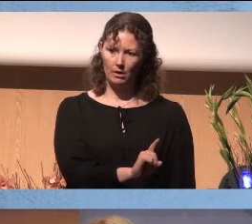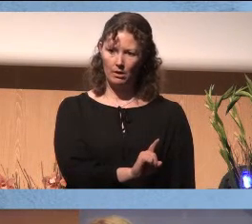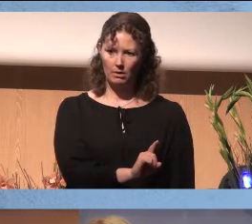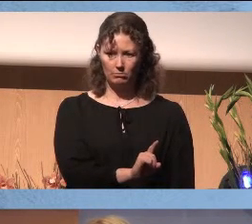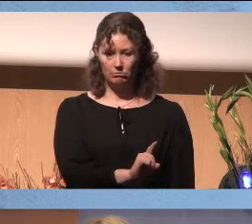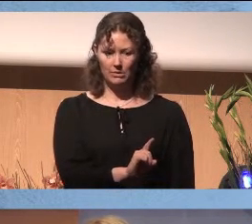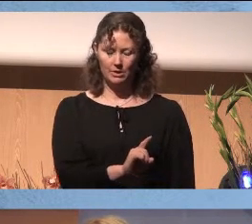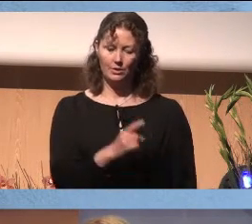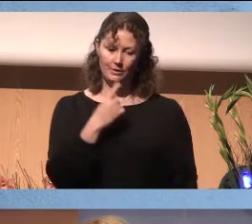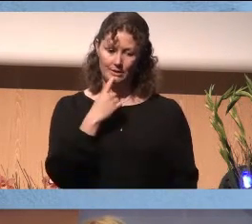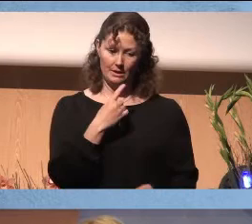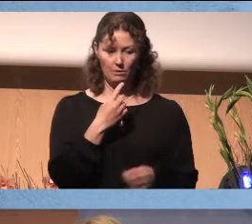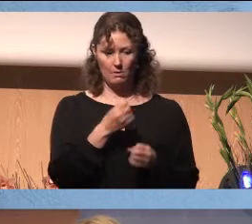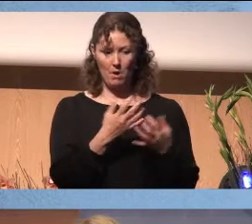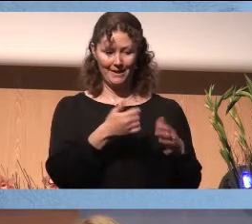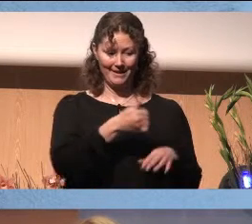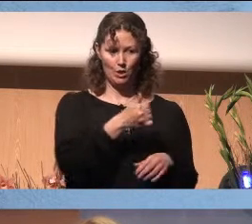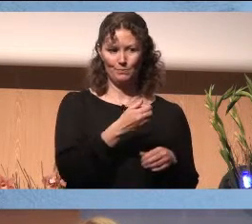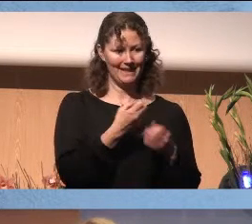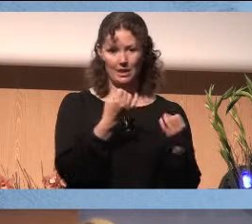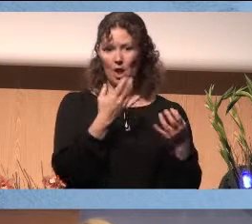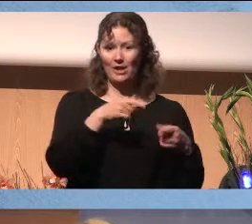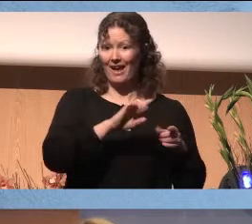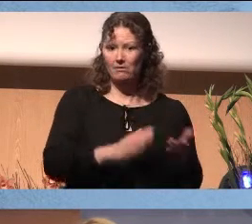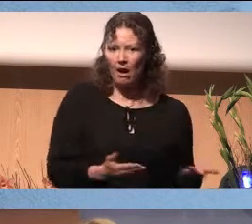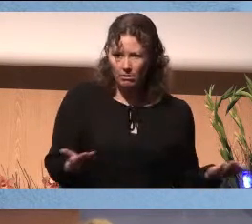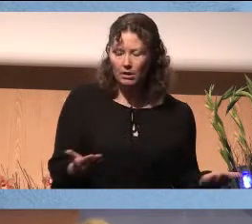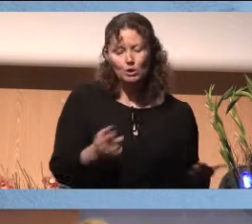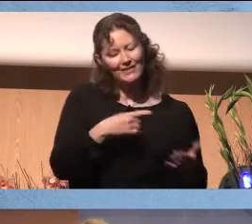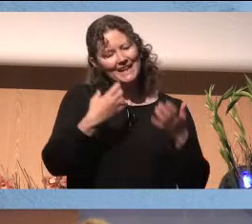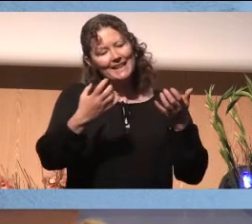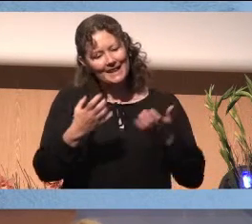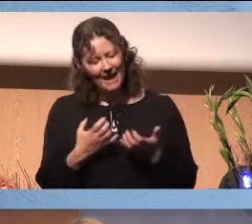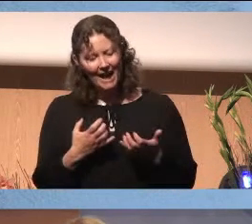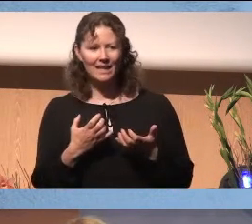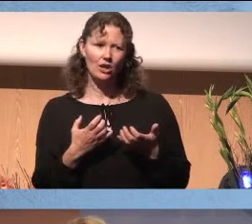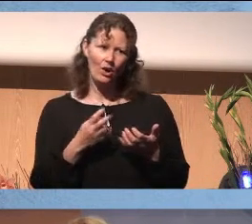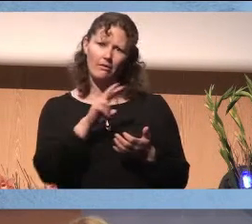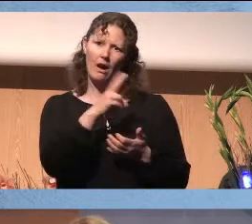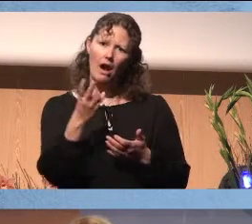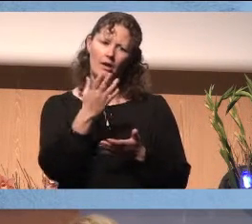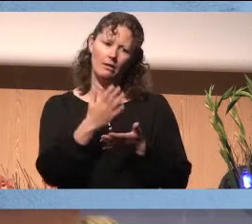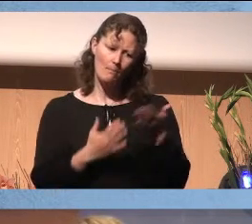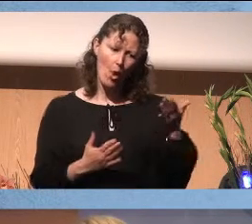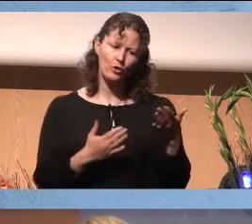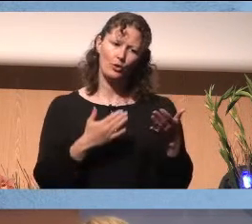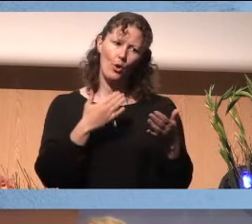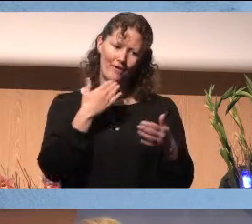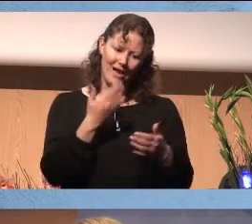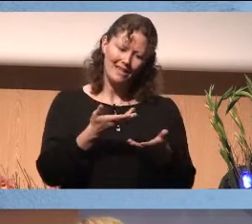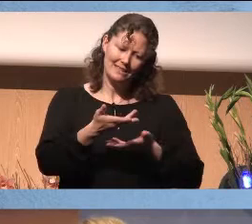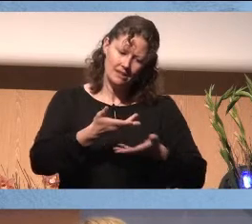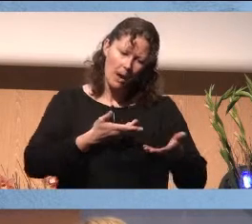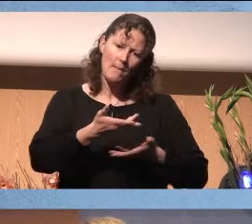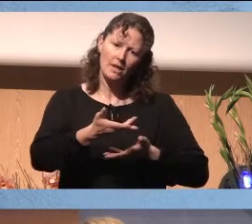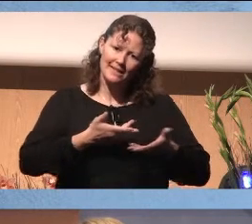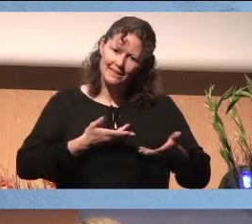Men det finnes mange direktører som ikke får til det engang. Sånn at vi trenger rett og slett en annen måte å være I samhandling